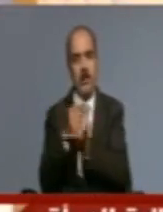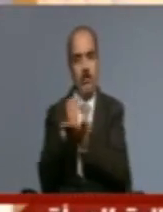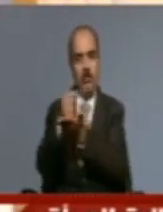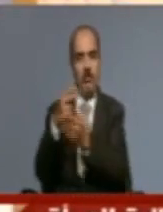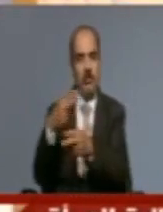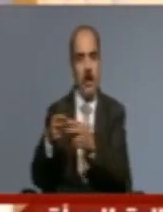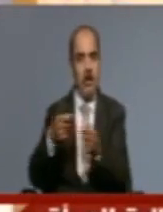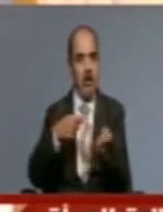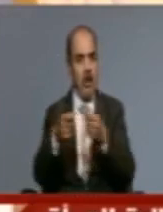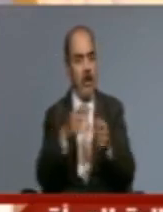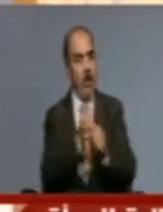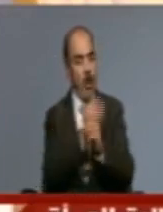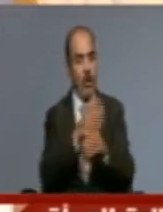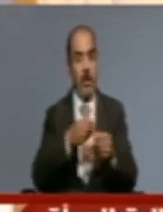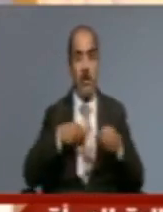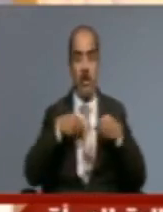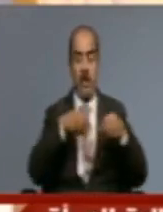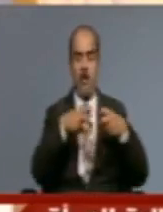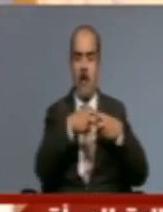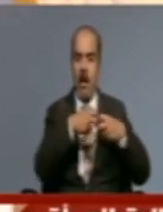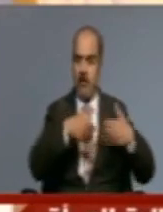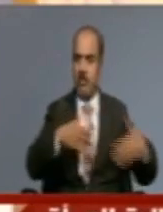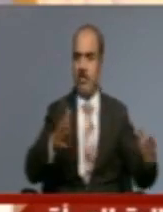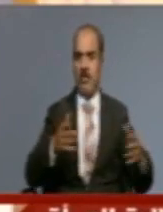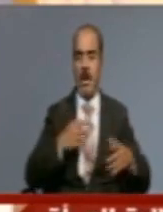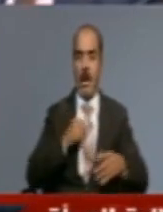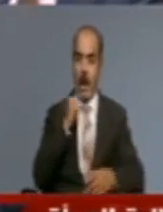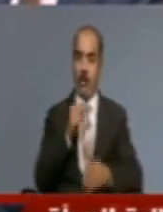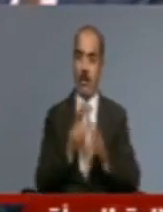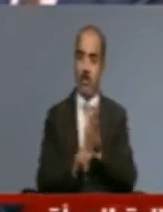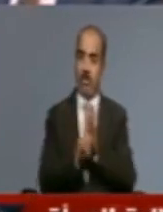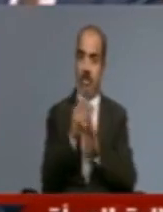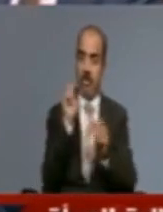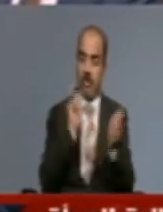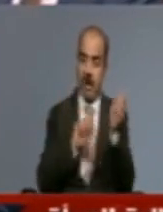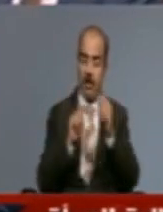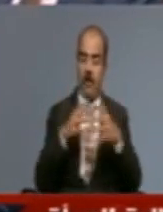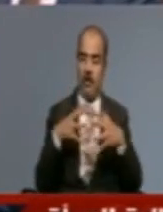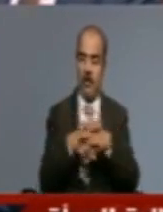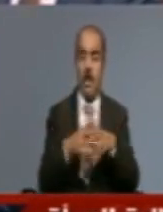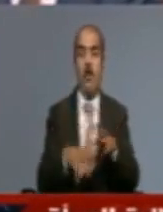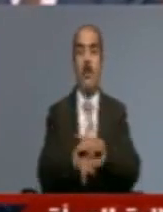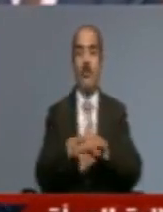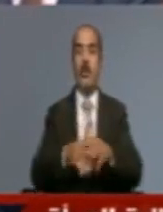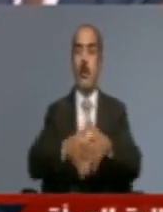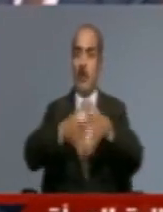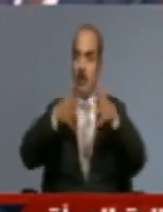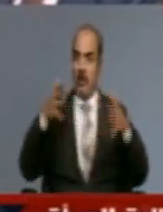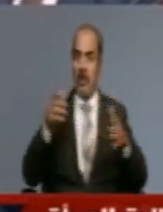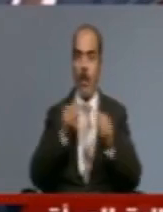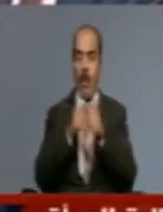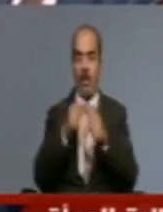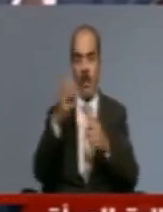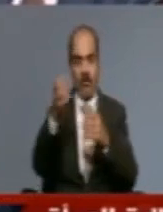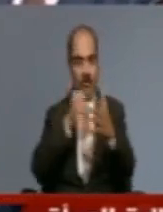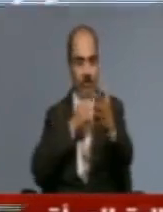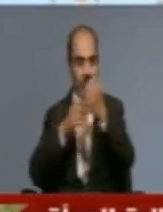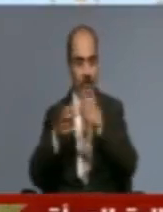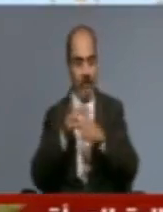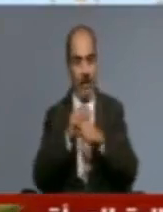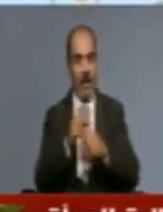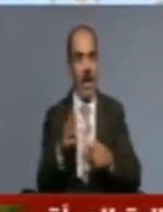التسويقية. وإعمالاً لمنهج الحق في التنمية، نعمل ضمن المشروع القومي لتنمية الأسرة المصرية على